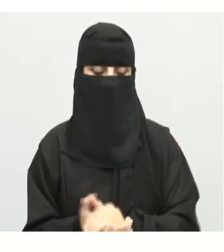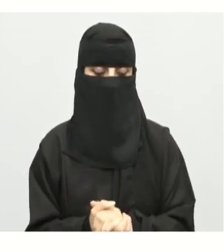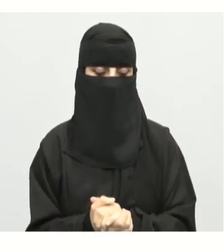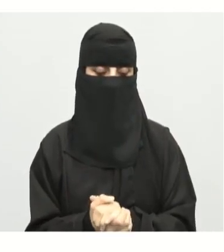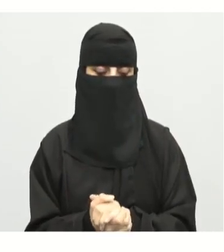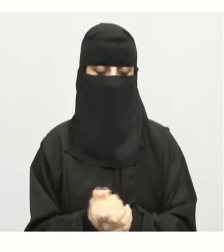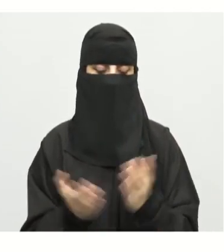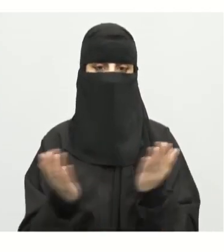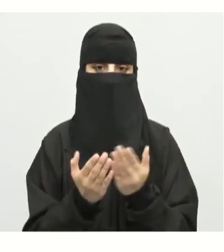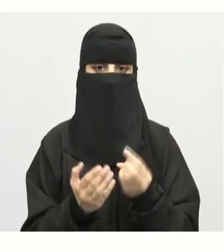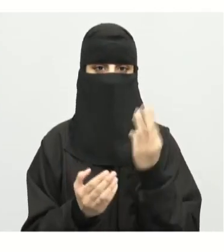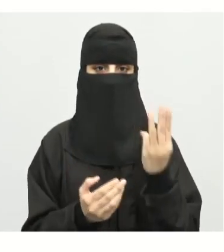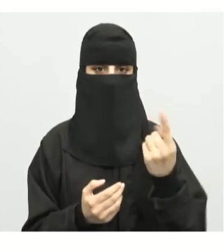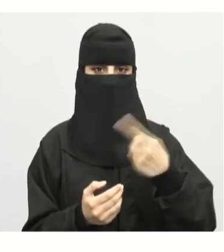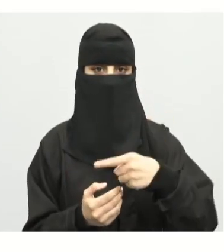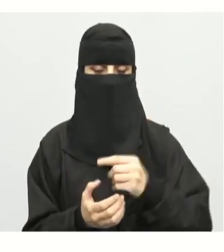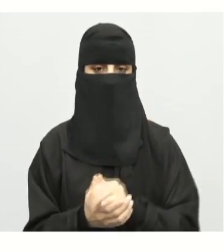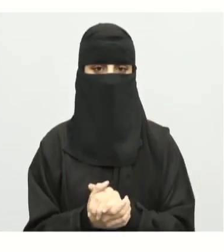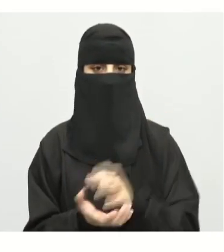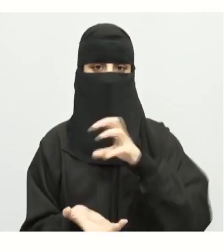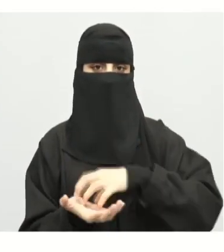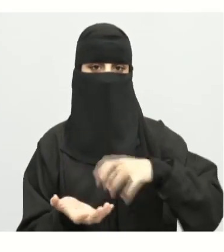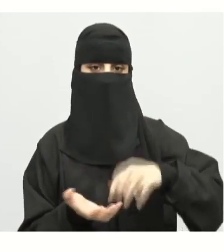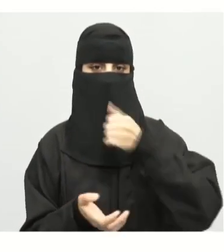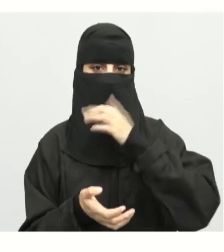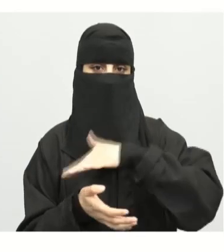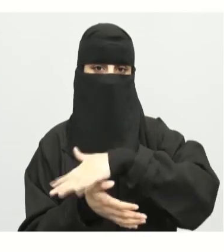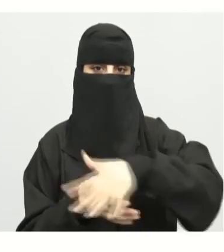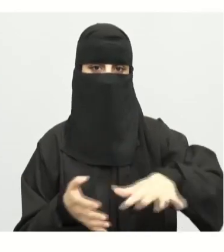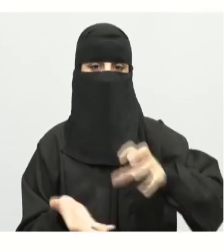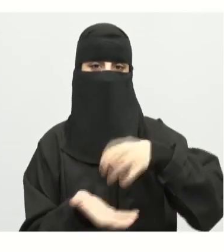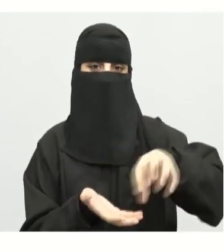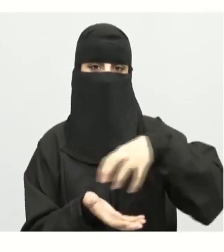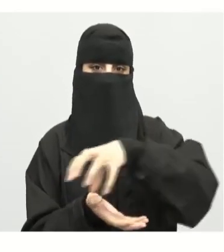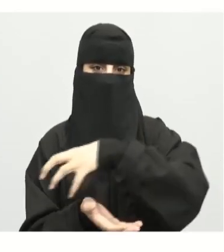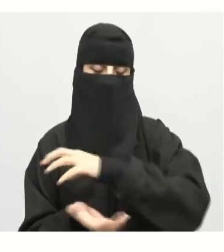الدرس الثالث عشر المناطق الساحليه والجزر